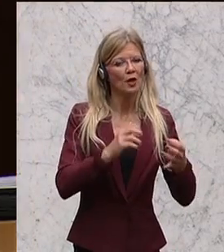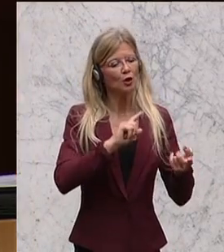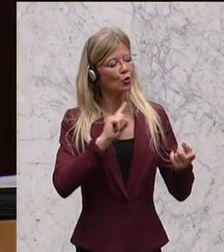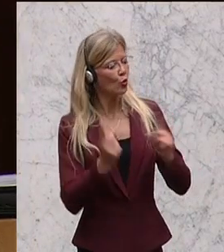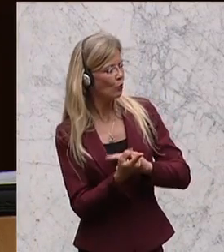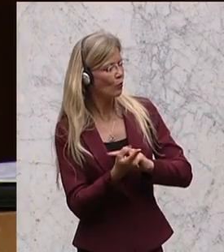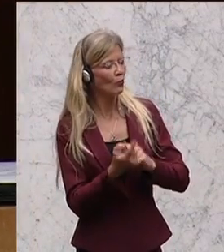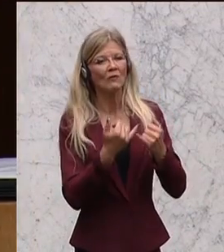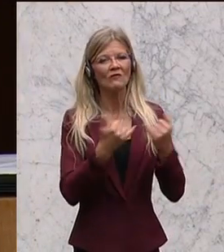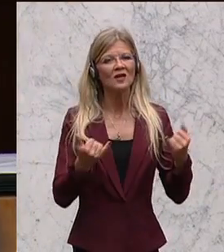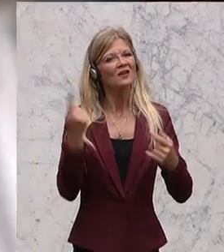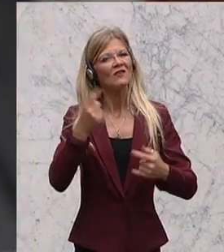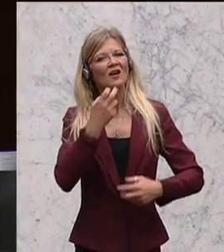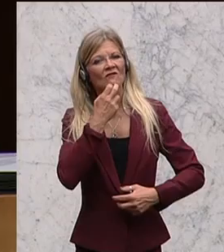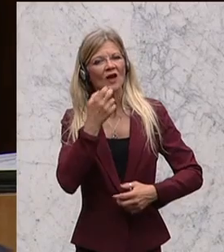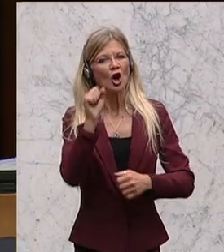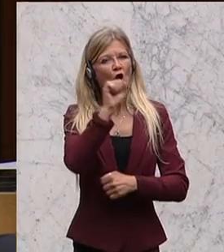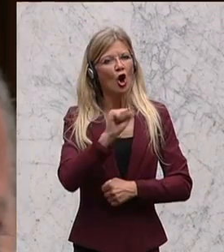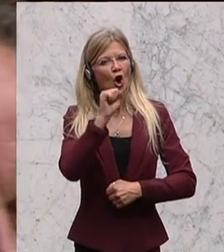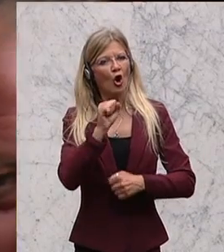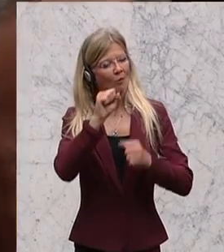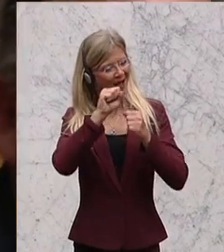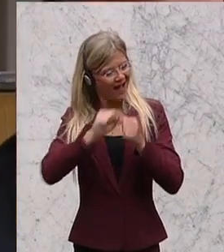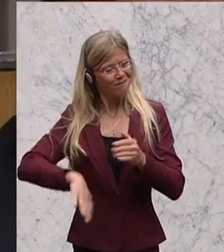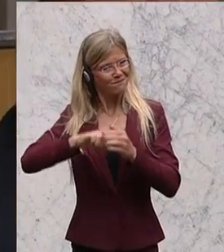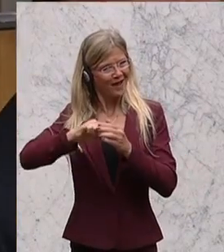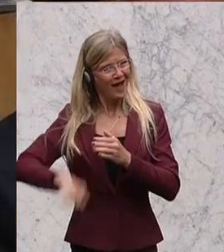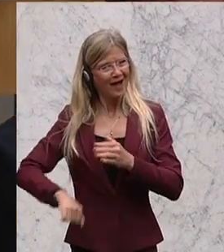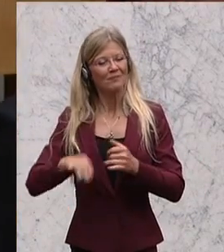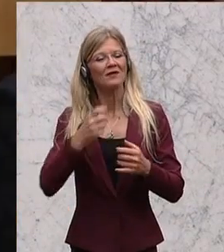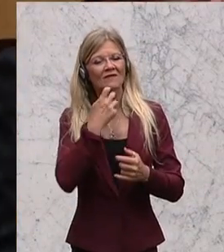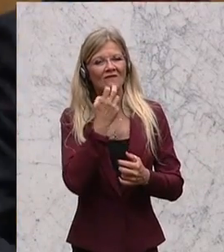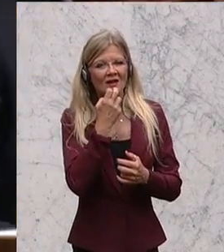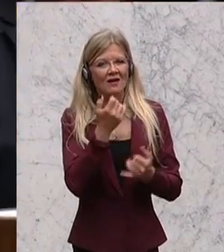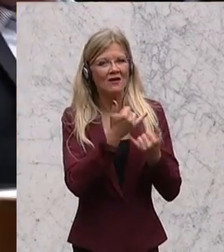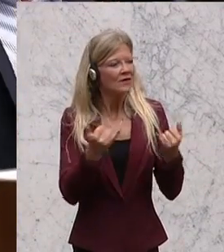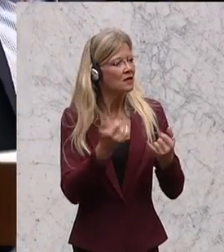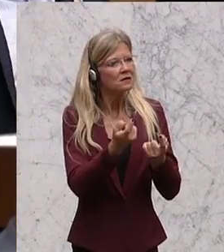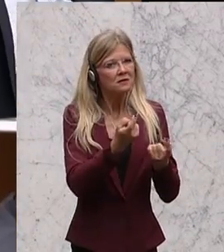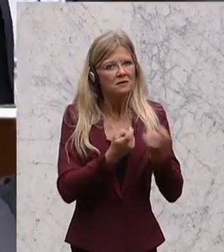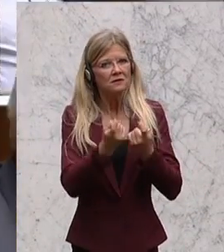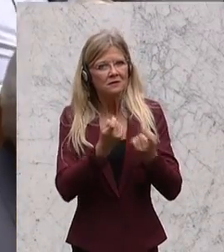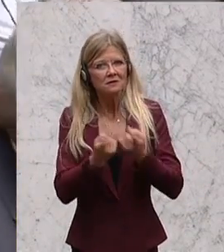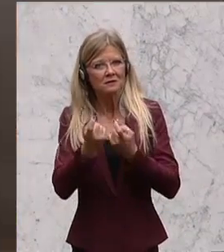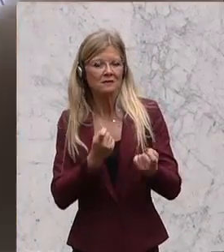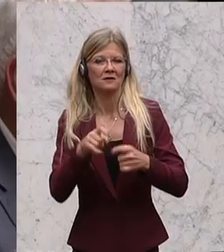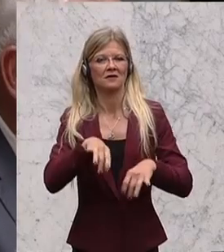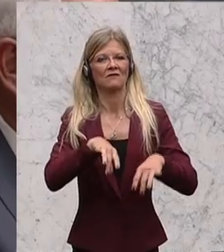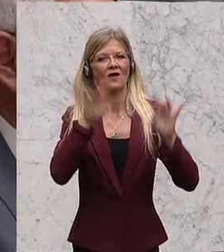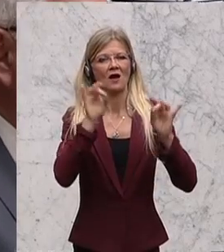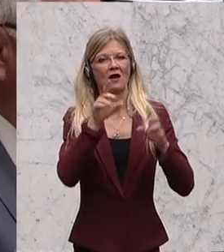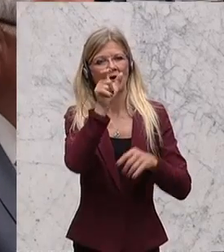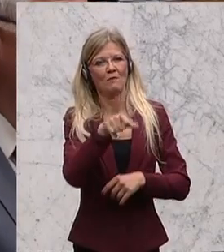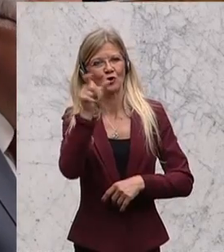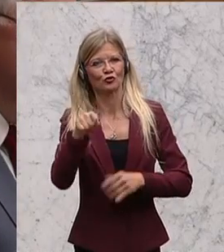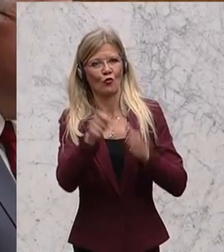der europäischen Idee Wählerstimmen zu keilen. Also im Moment versinkt diese große Idee